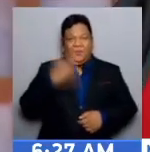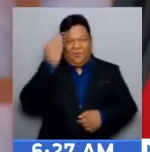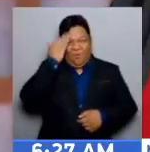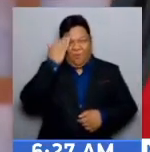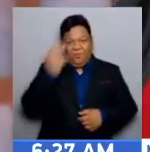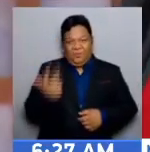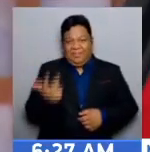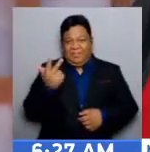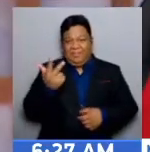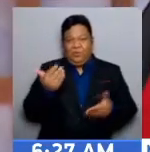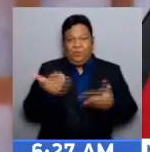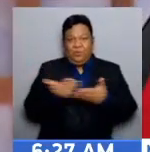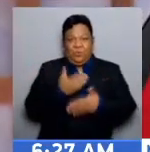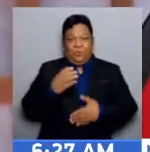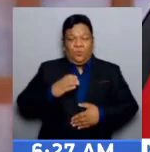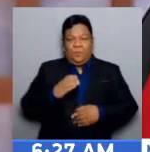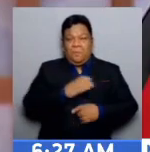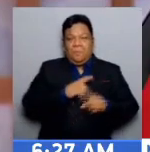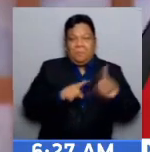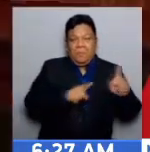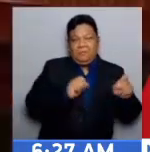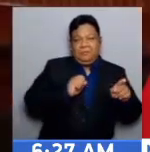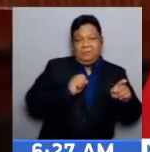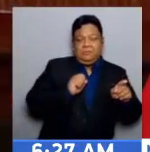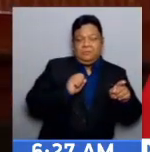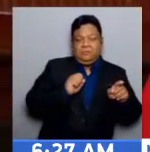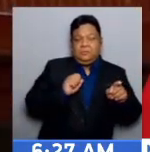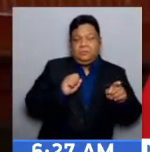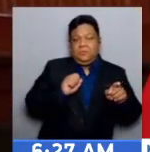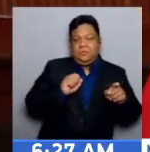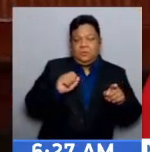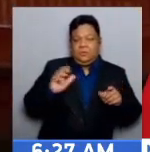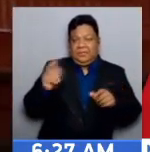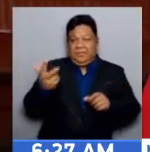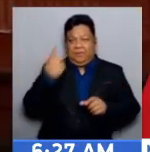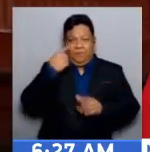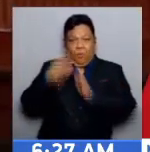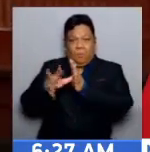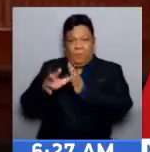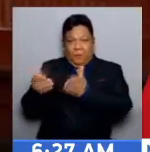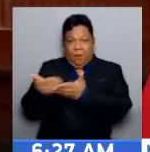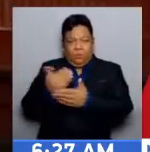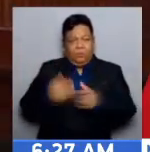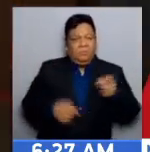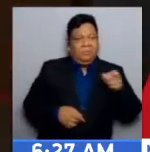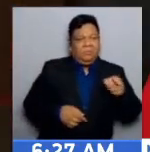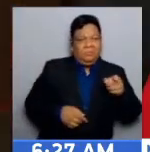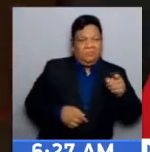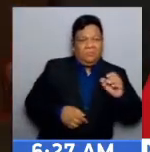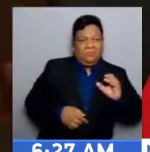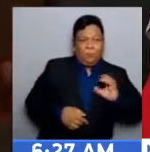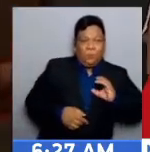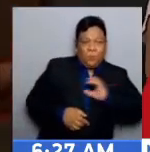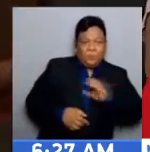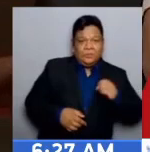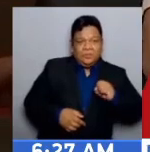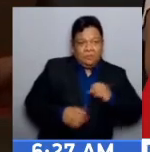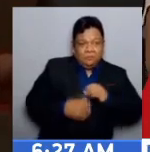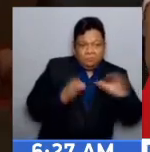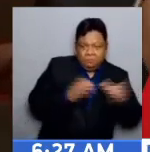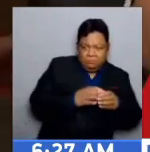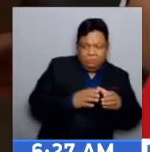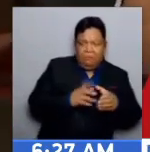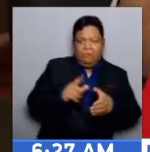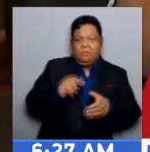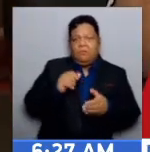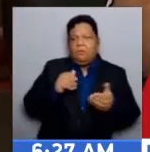Chairman sa Idamin Pangarungan at nauna na hong naupo bilang acting COMELEC Chairman si Inting noong February 2. Kasunod po yan ng pagretiro ni